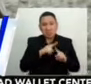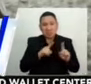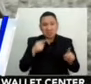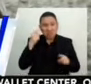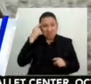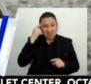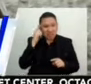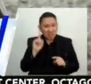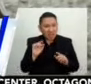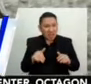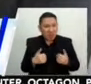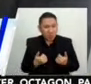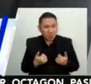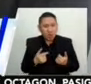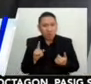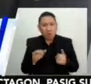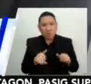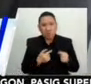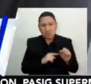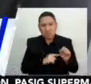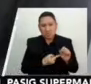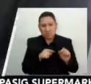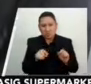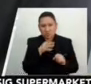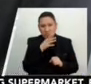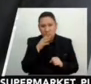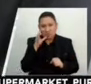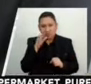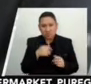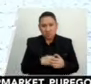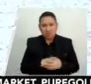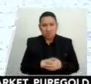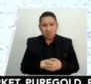magsisimula sa pagsasaka bago